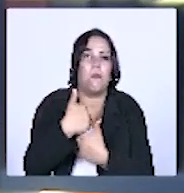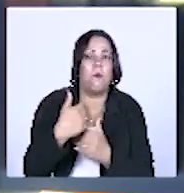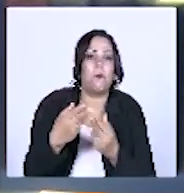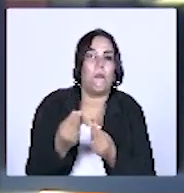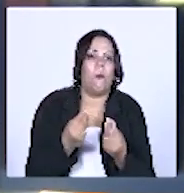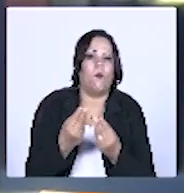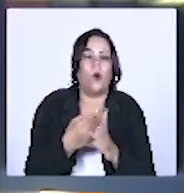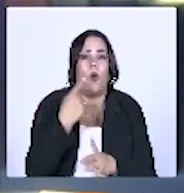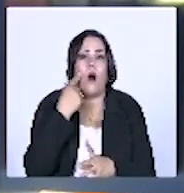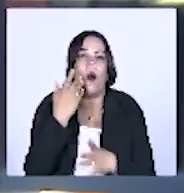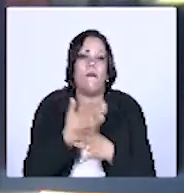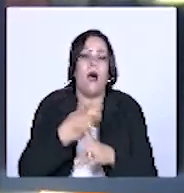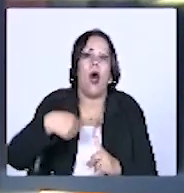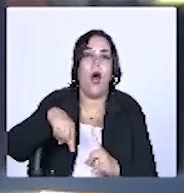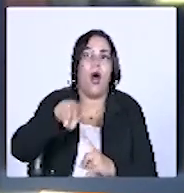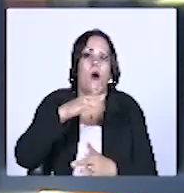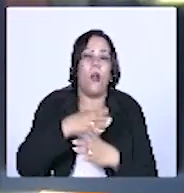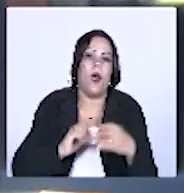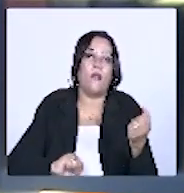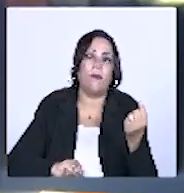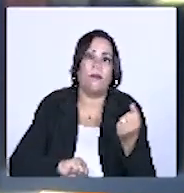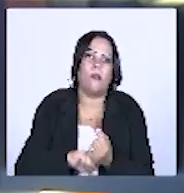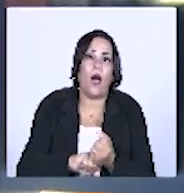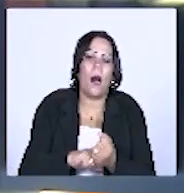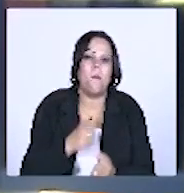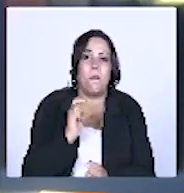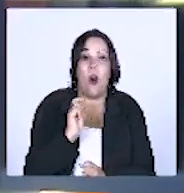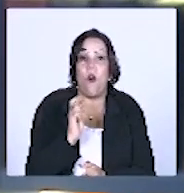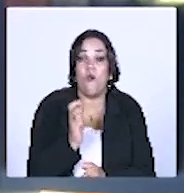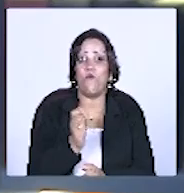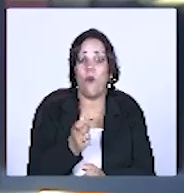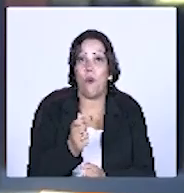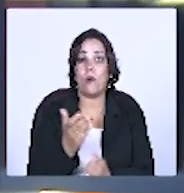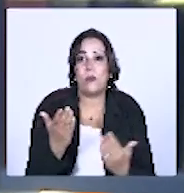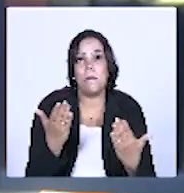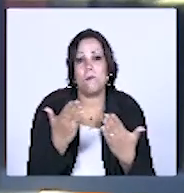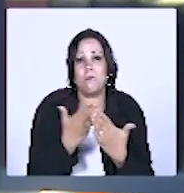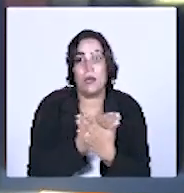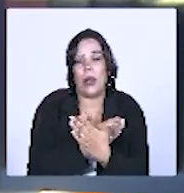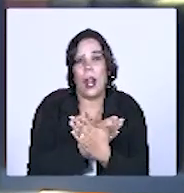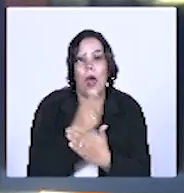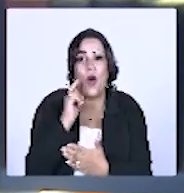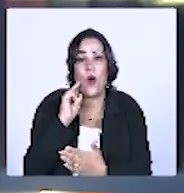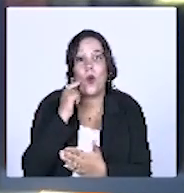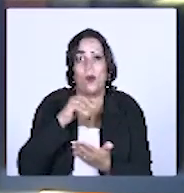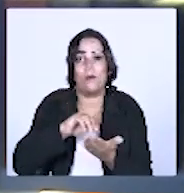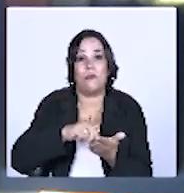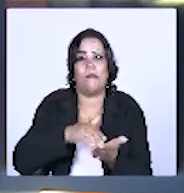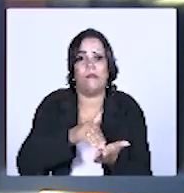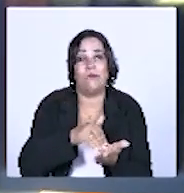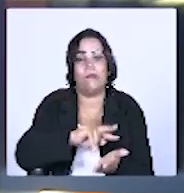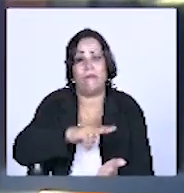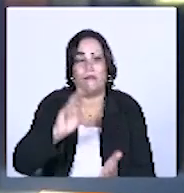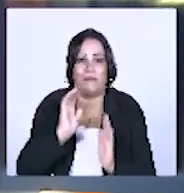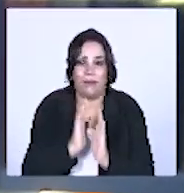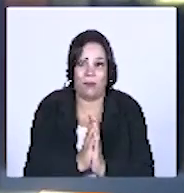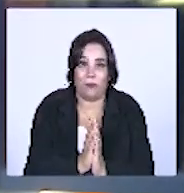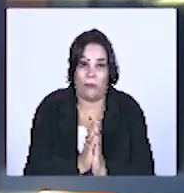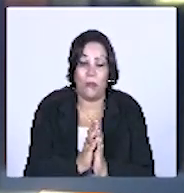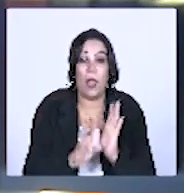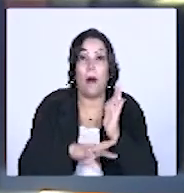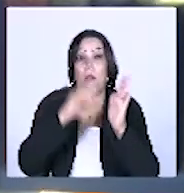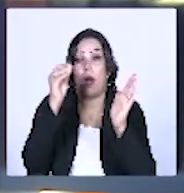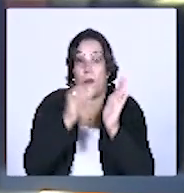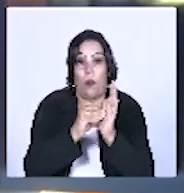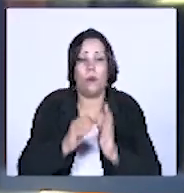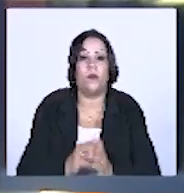المناقشه حول الدعم النقدي بدلا من الدعم العيني نبدا من